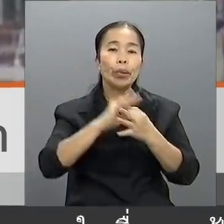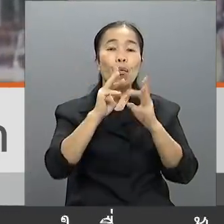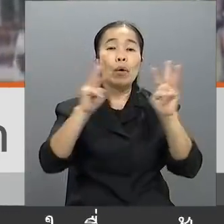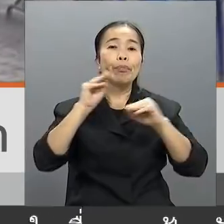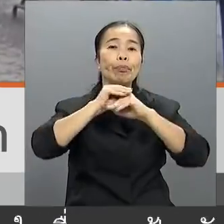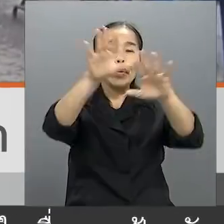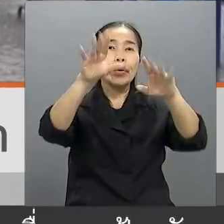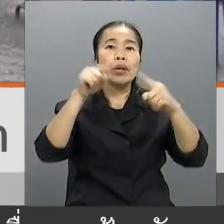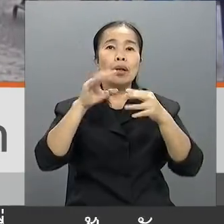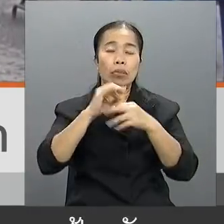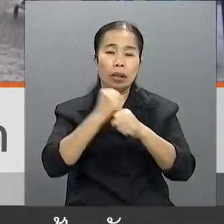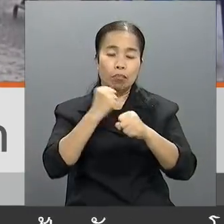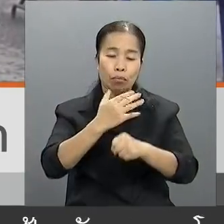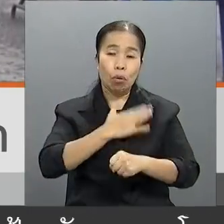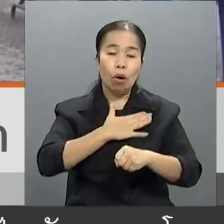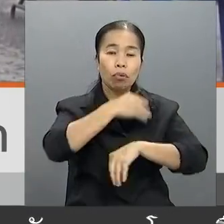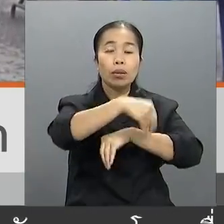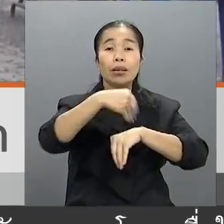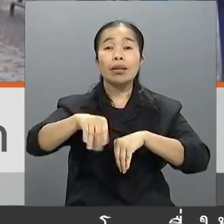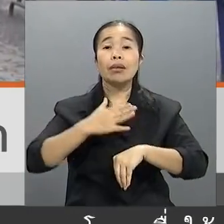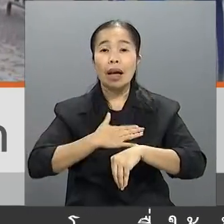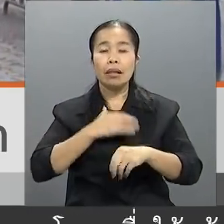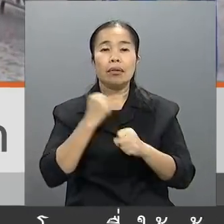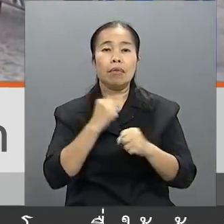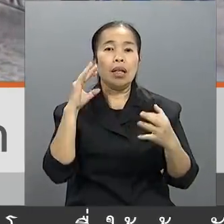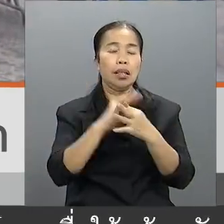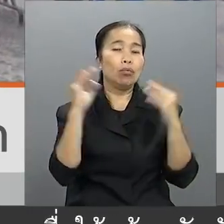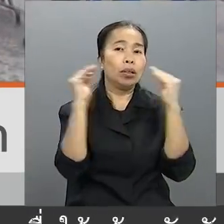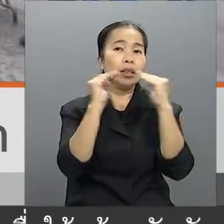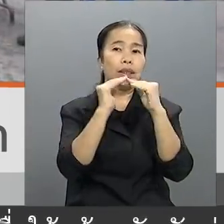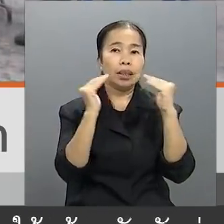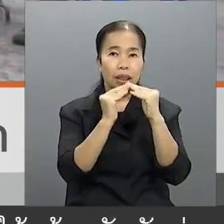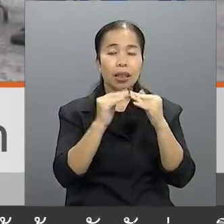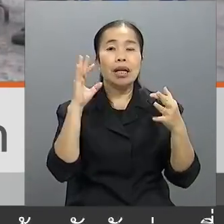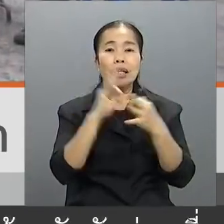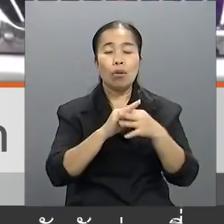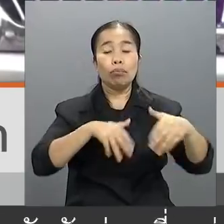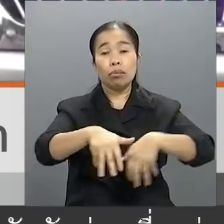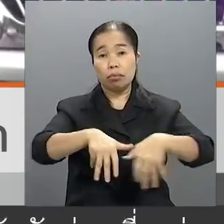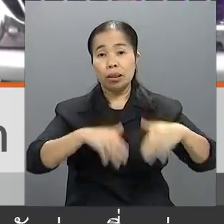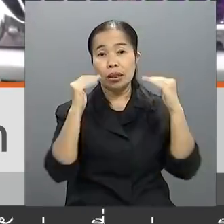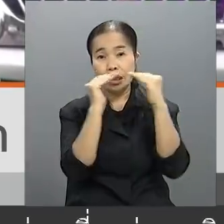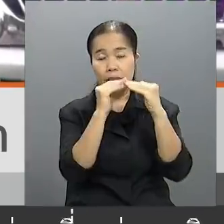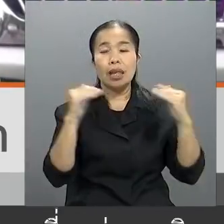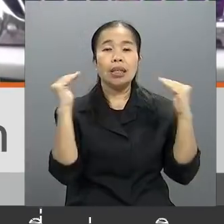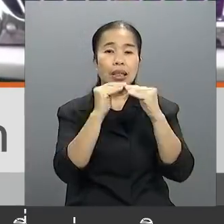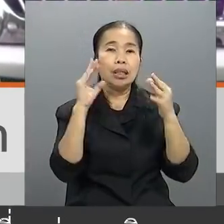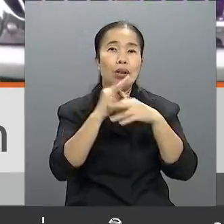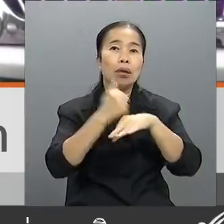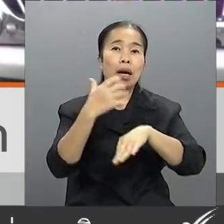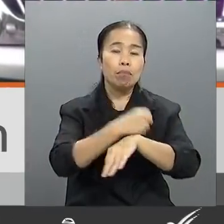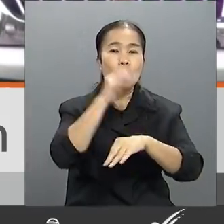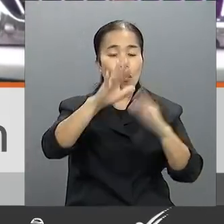การปฏิบัติหน้าที่ของเครือข่ายซึ่งทำงานด้านสิทธิมนุษยชนสิทธิพลเมืองและสิทธิทางการเมืองในสามจังหวัดชายแดนภาคใต้